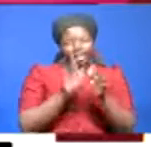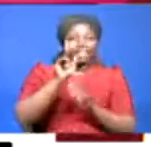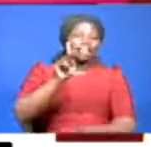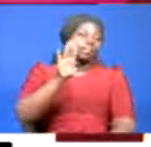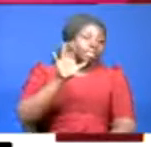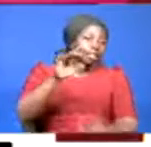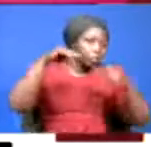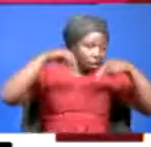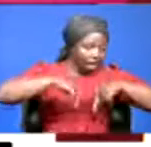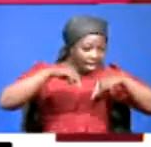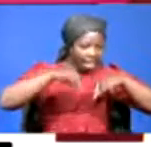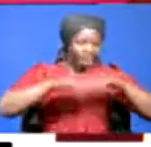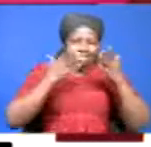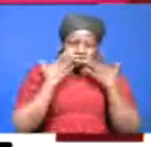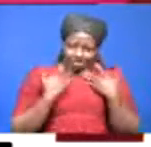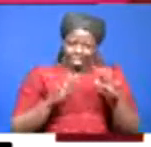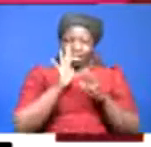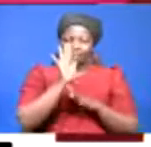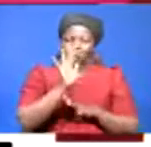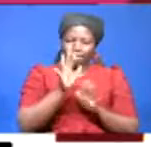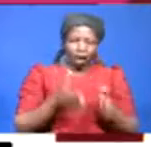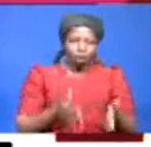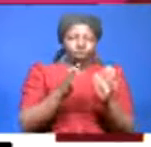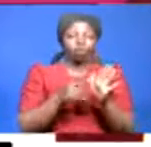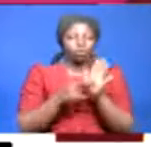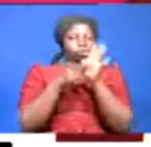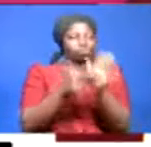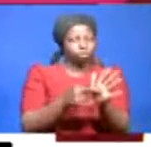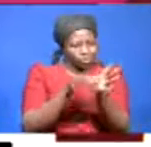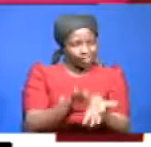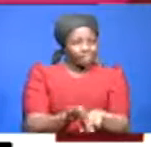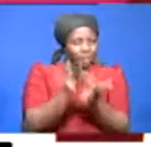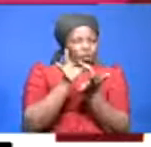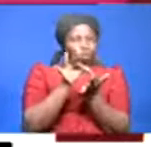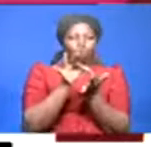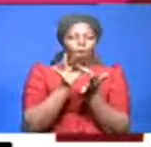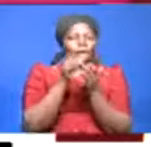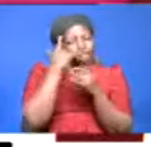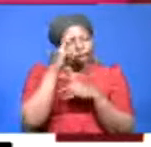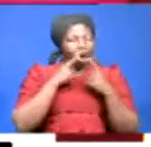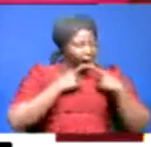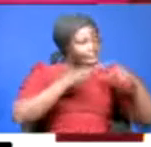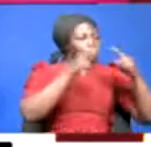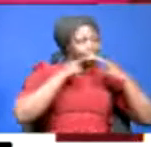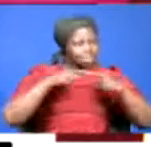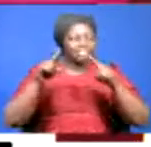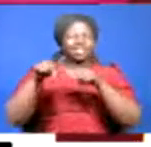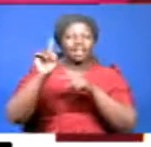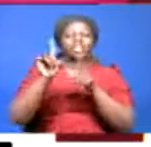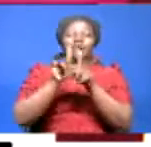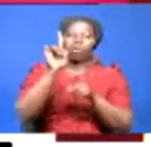leo limekamilisha msafara wa maonyesho ya kipekee ya barabarani ya kujitangaza kama kituo pekee humu